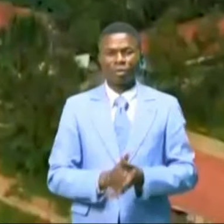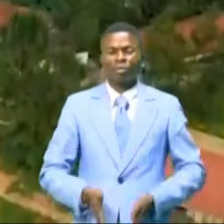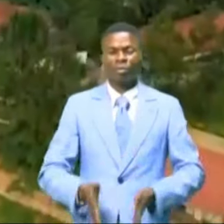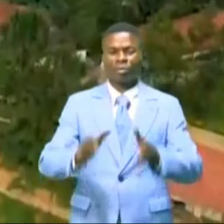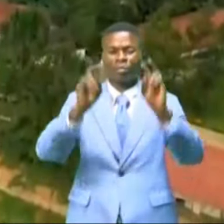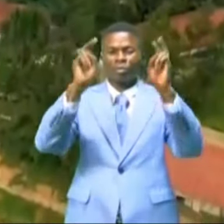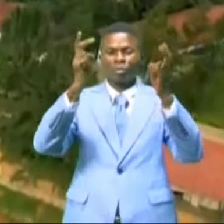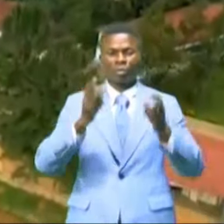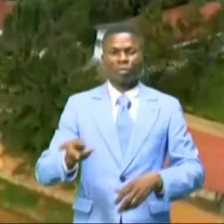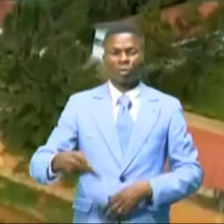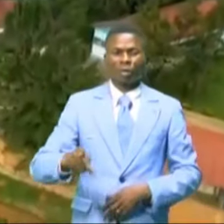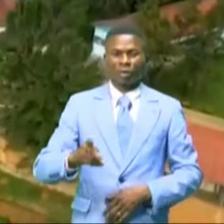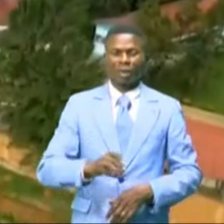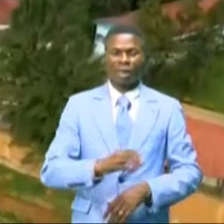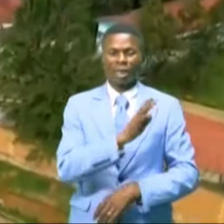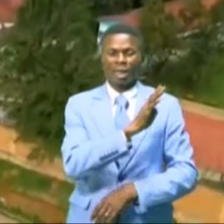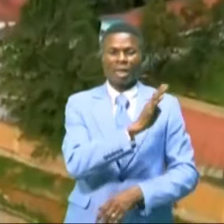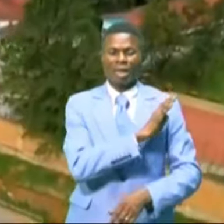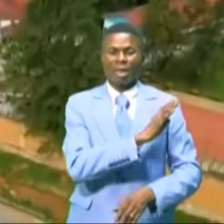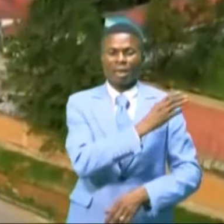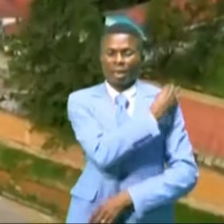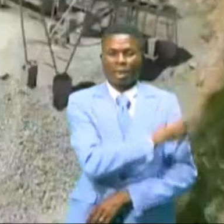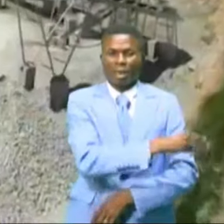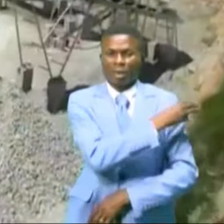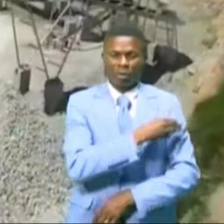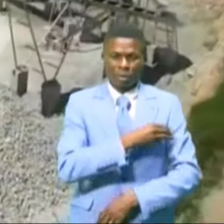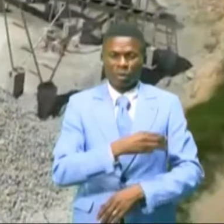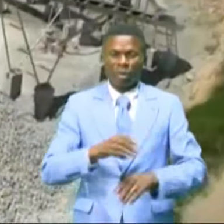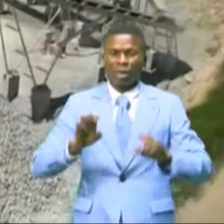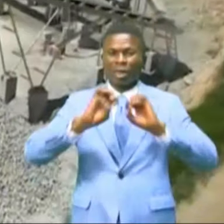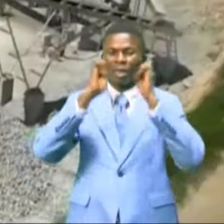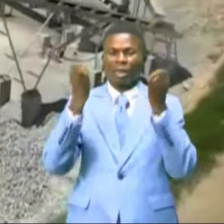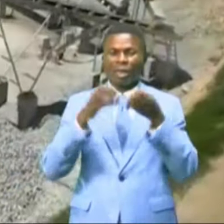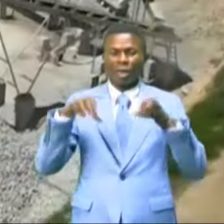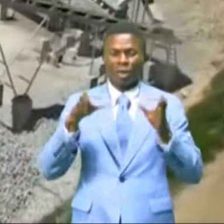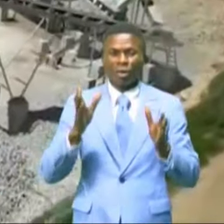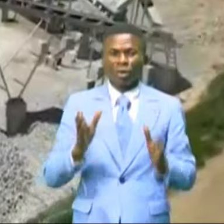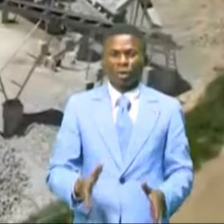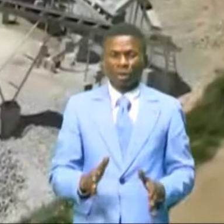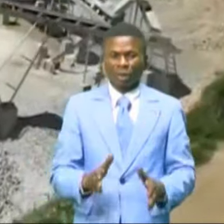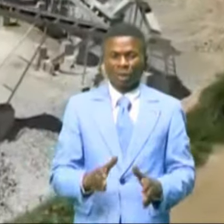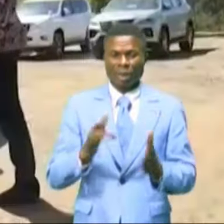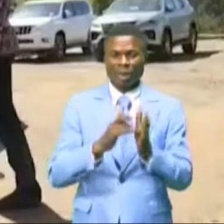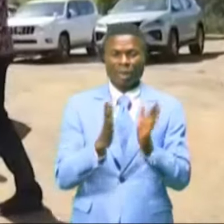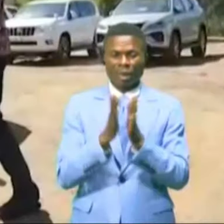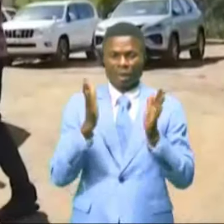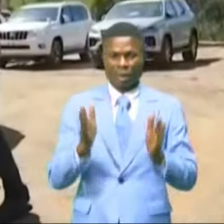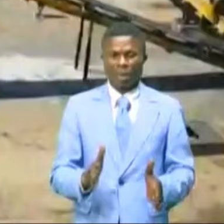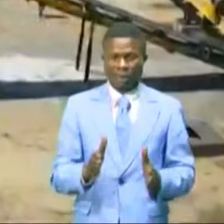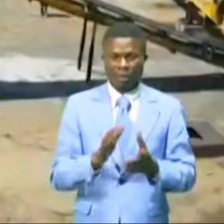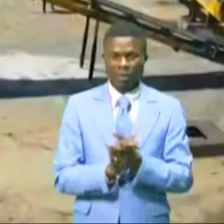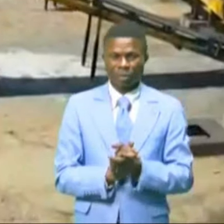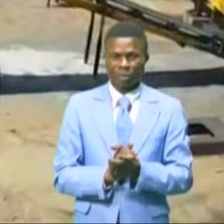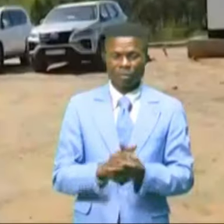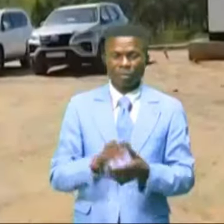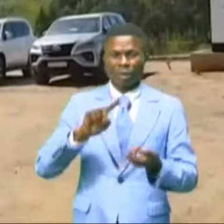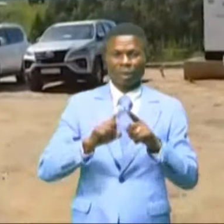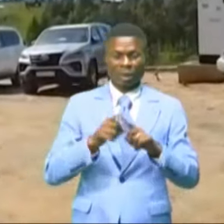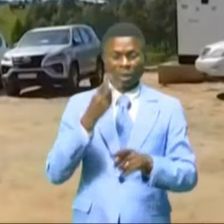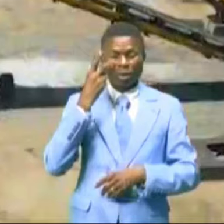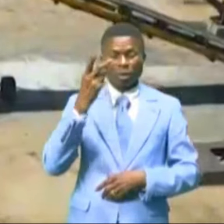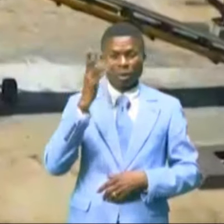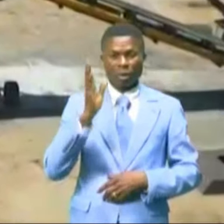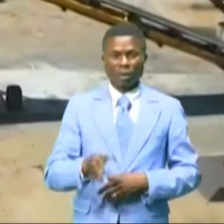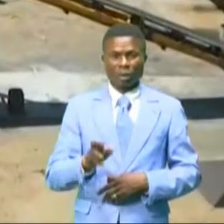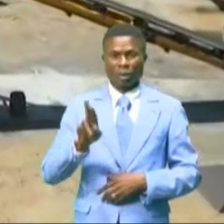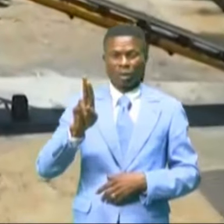urbaine de la ville de Bounia par Mogabaon, l'une des entreprises congolaises et chrétiennes, fait étonner l'apôtre visionnaire